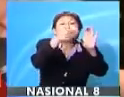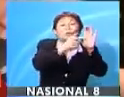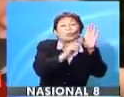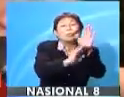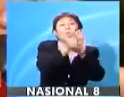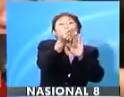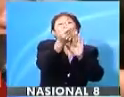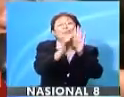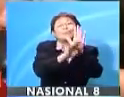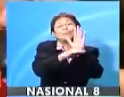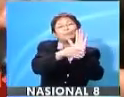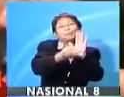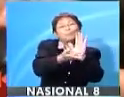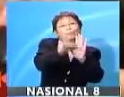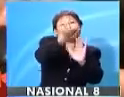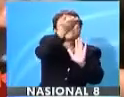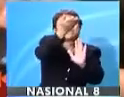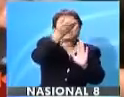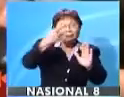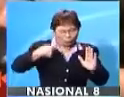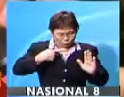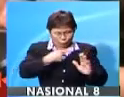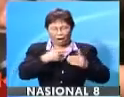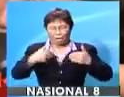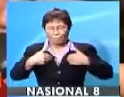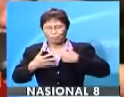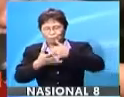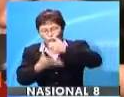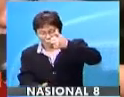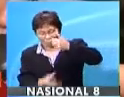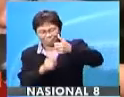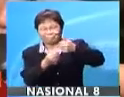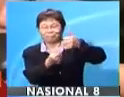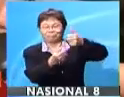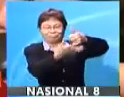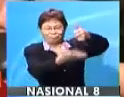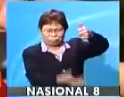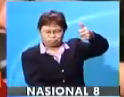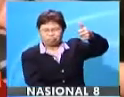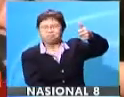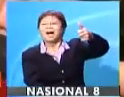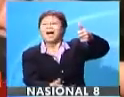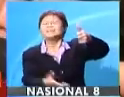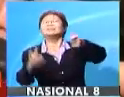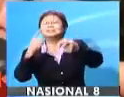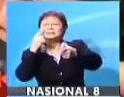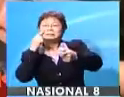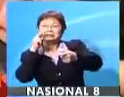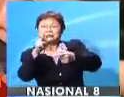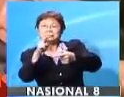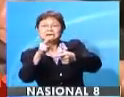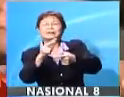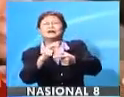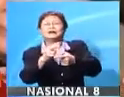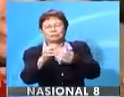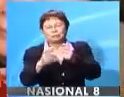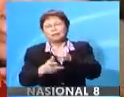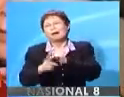if it grows higher, then we have more revenue, and then we can review and give more to the